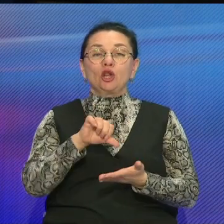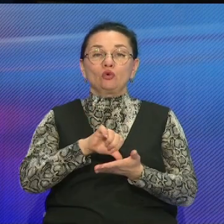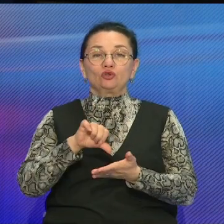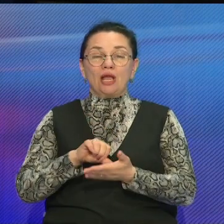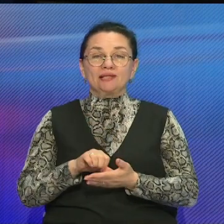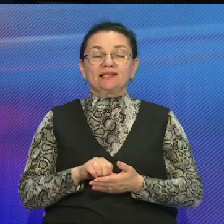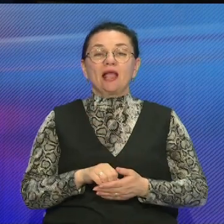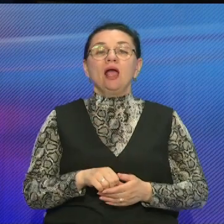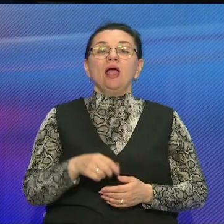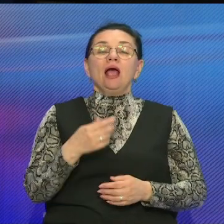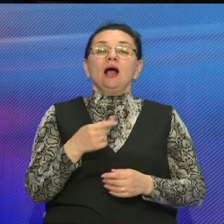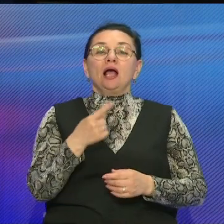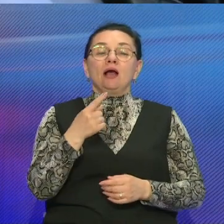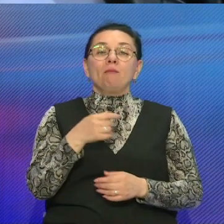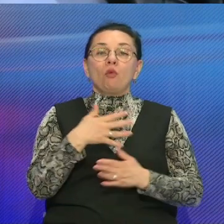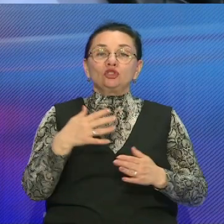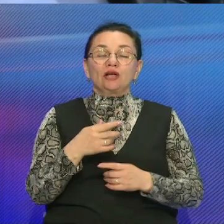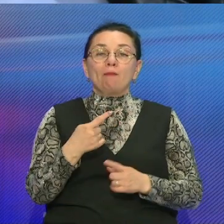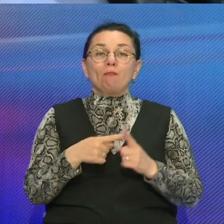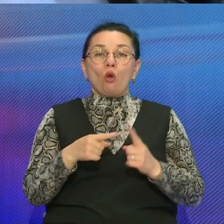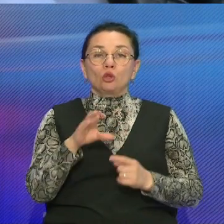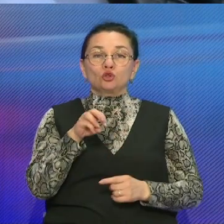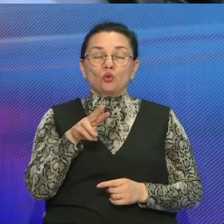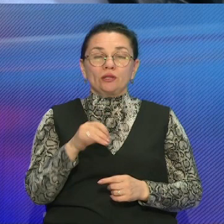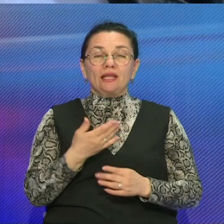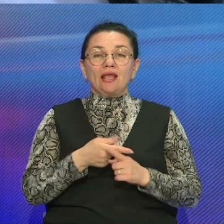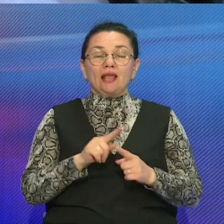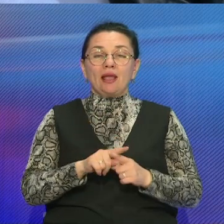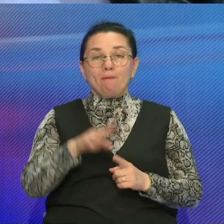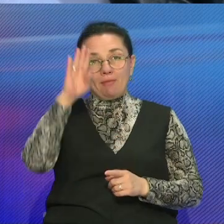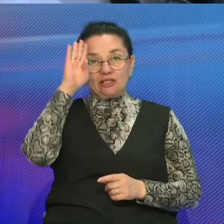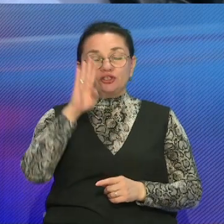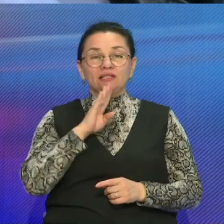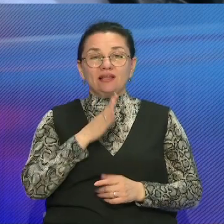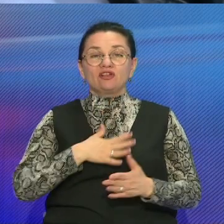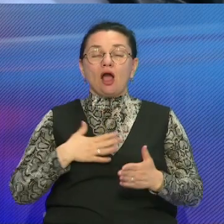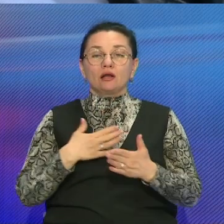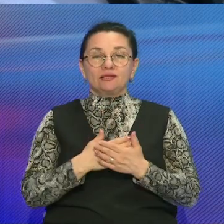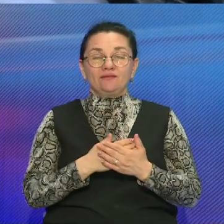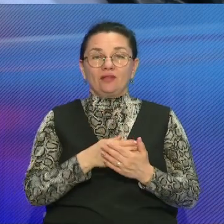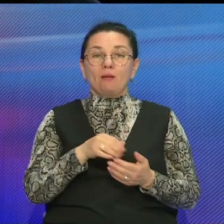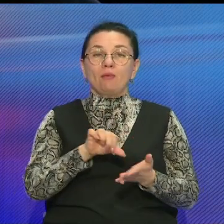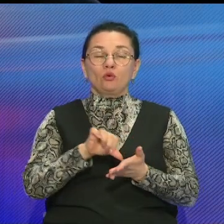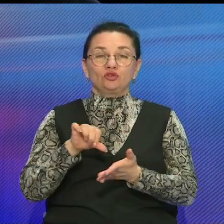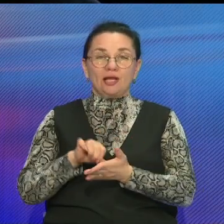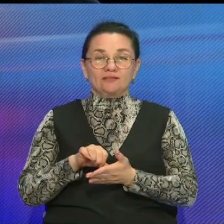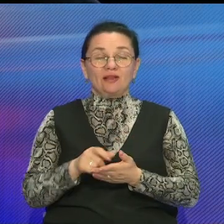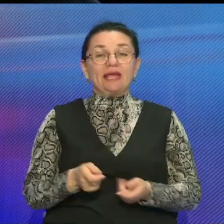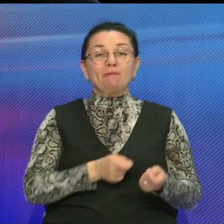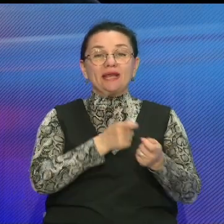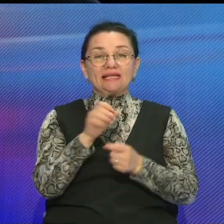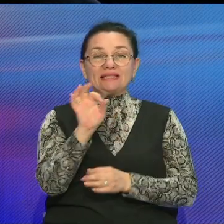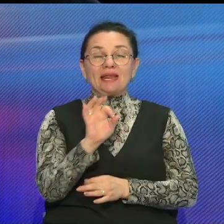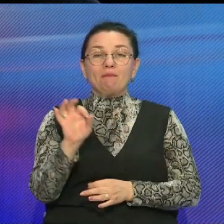вучняв разных школ областного центра. Хлопчики и девчинки активно отгукнулись на заклик принести монеты, которые станут